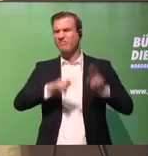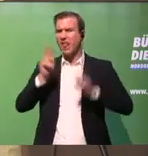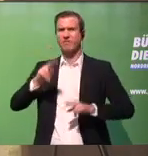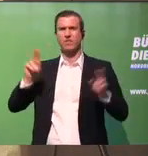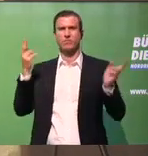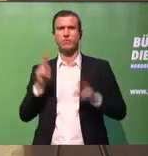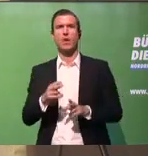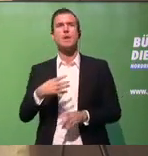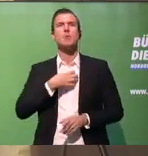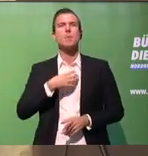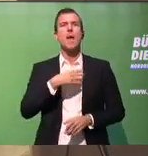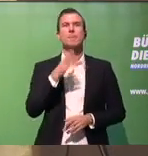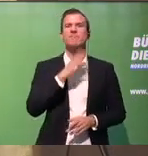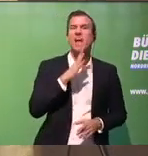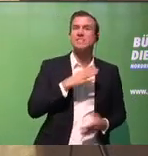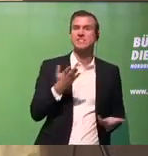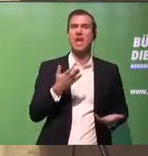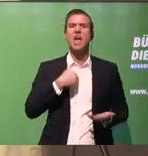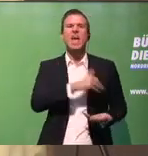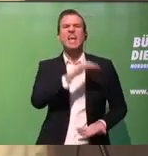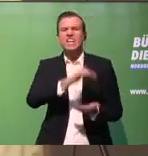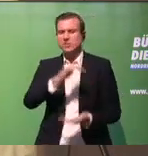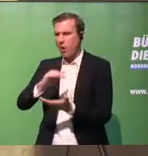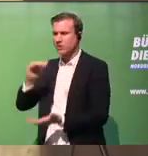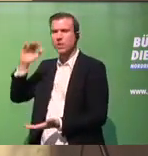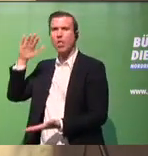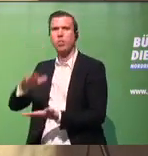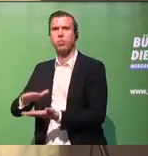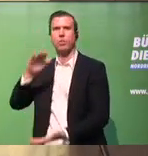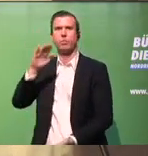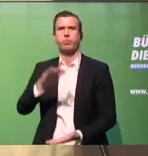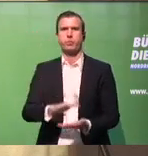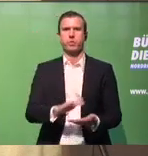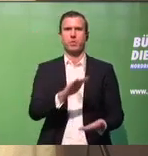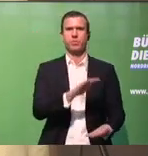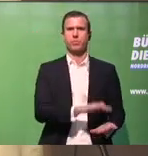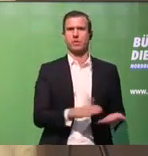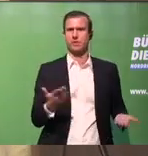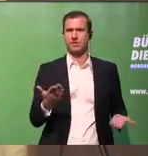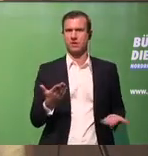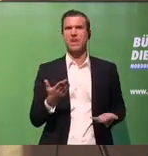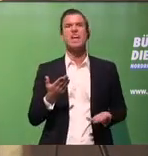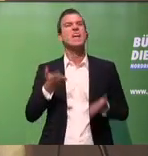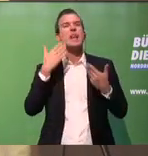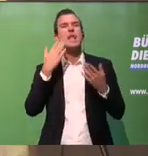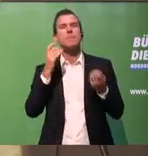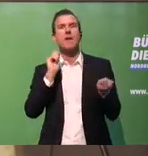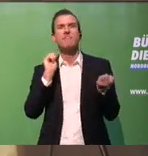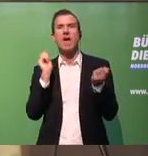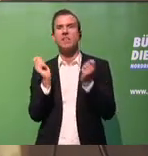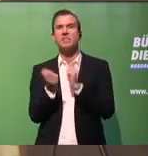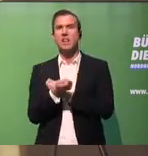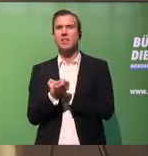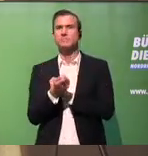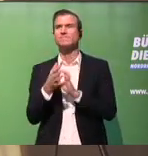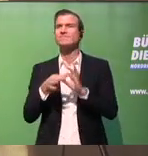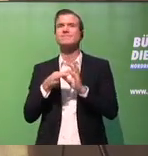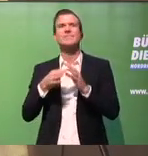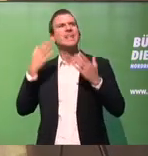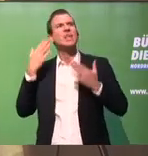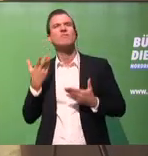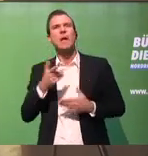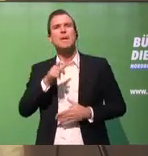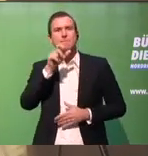Probleme mit Wasser und mit unseren Ressourcen. Hintergrund dieser, inklusive des Klimawandels, ist der Mensch,